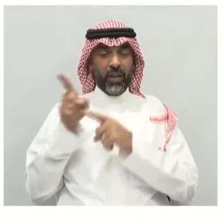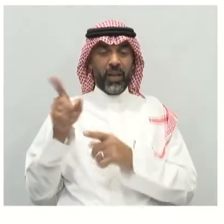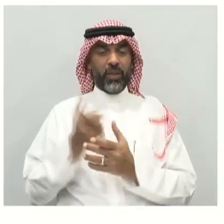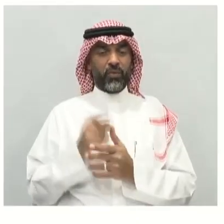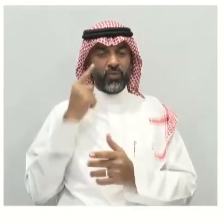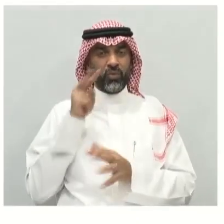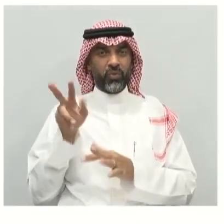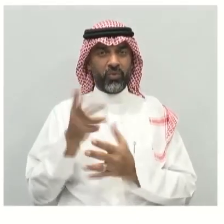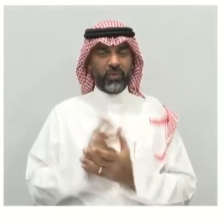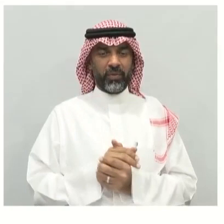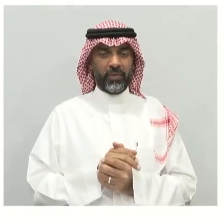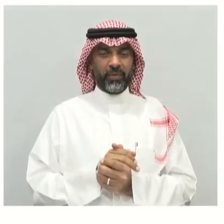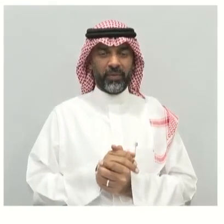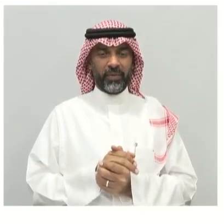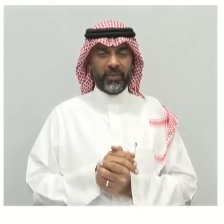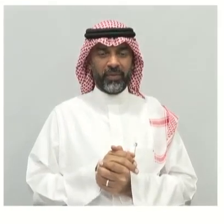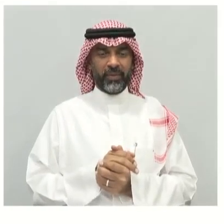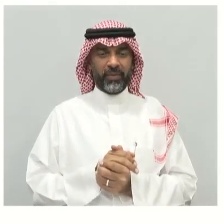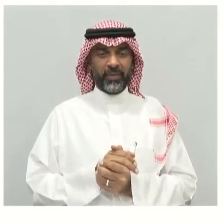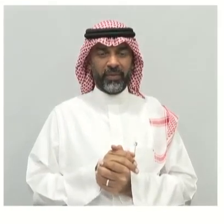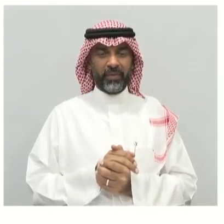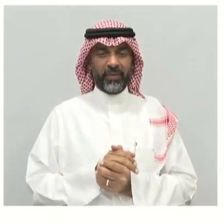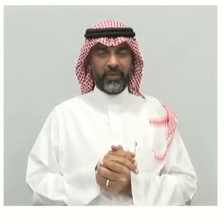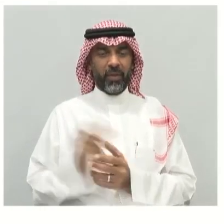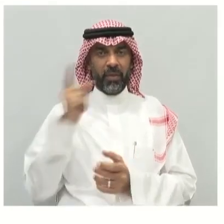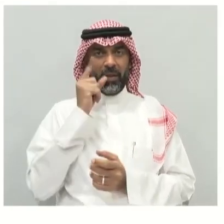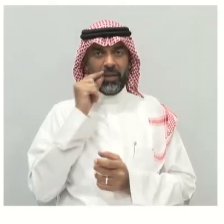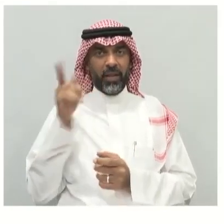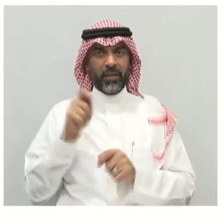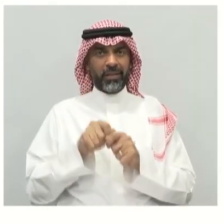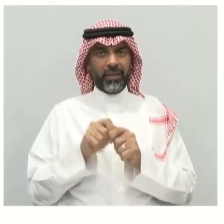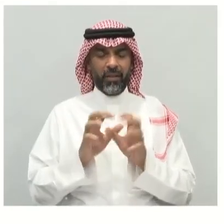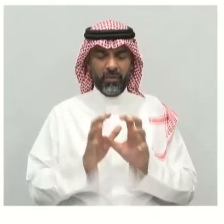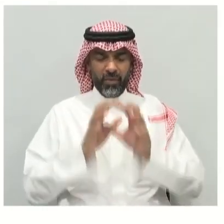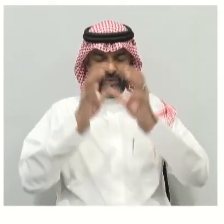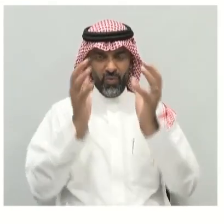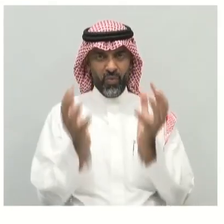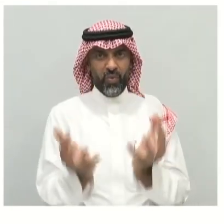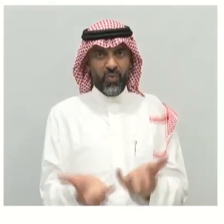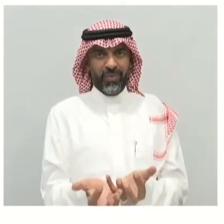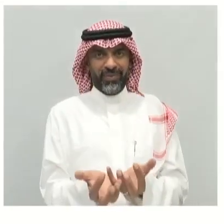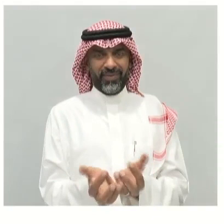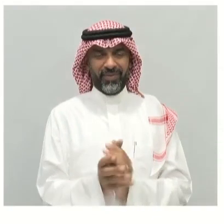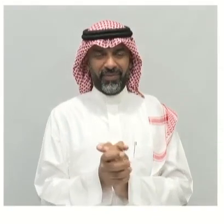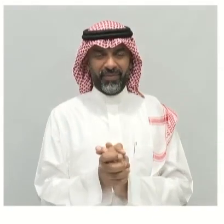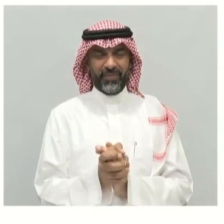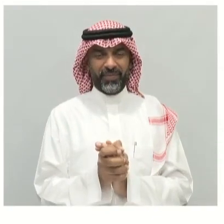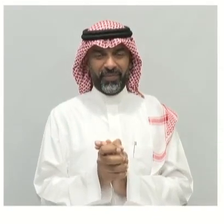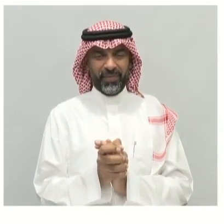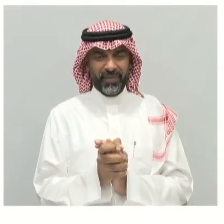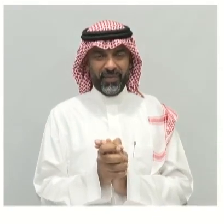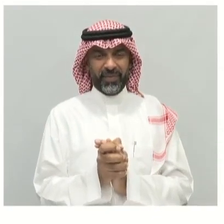ش فيها يا سلام عليكم واحد ي يصنع فخار طيب فخار اللي